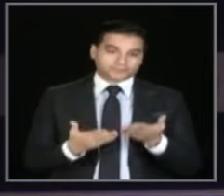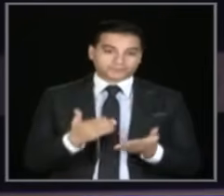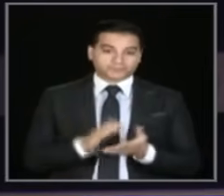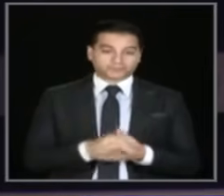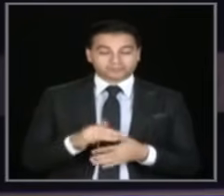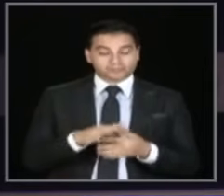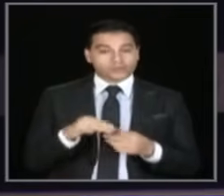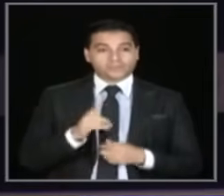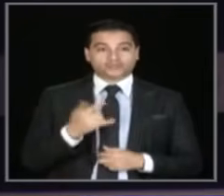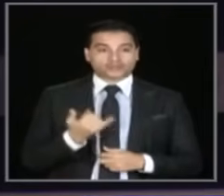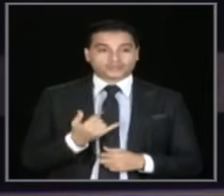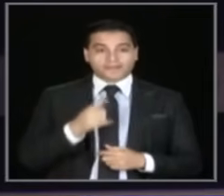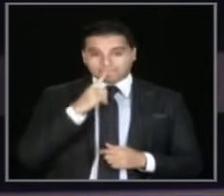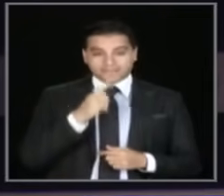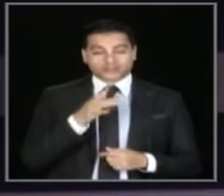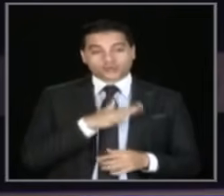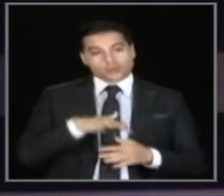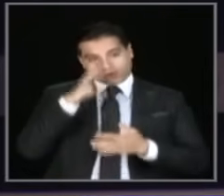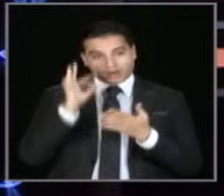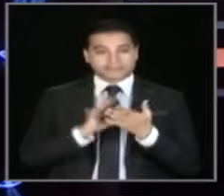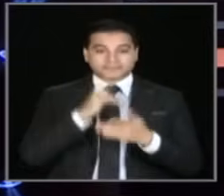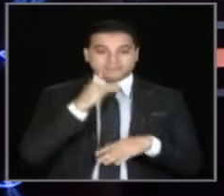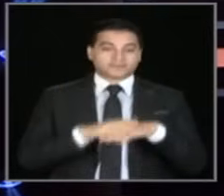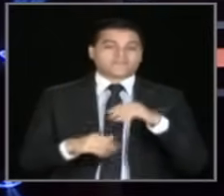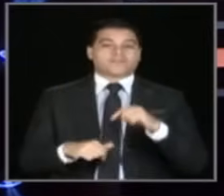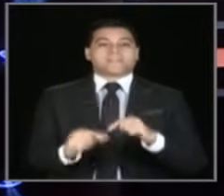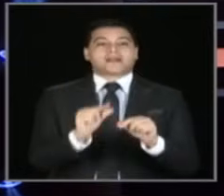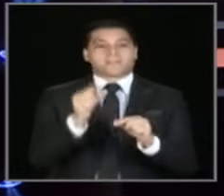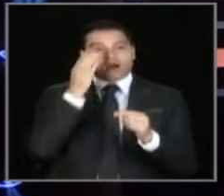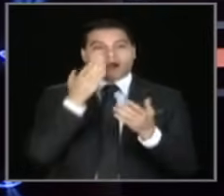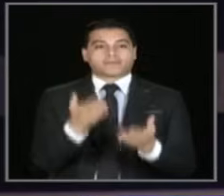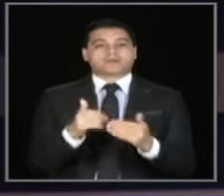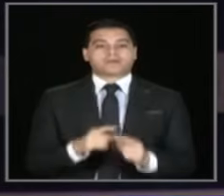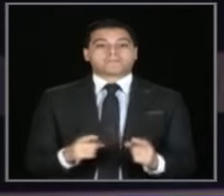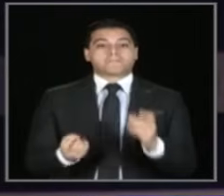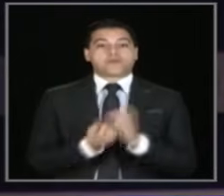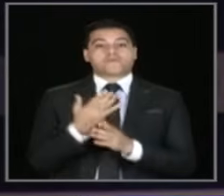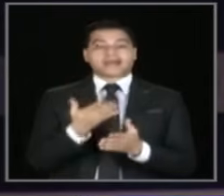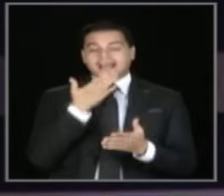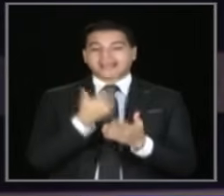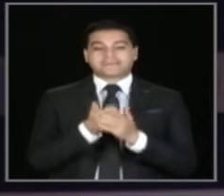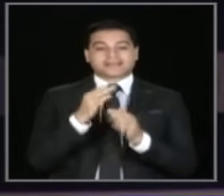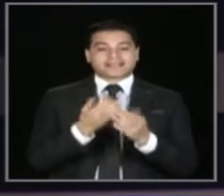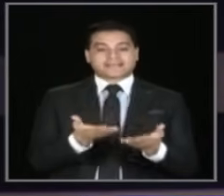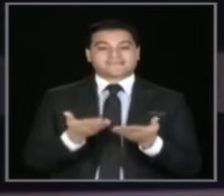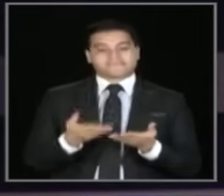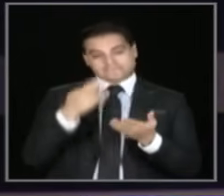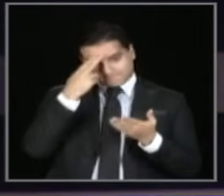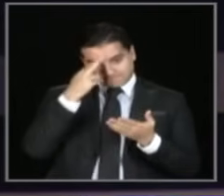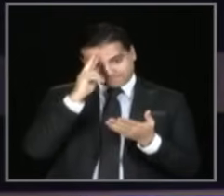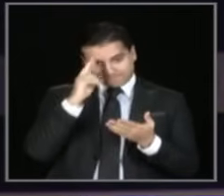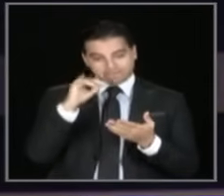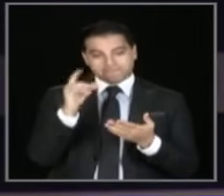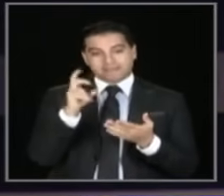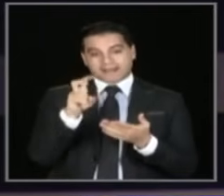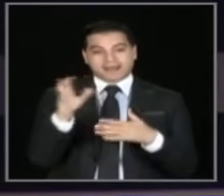موضوع مش سهل ولكن كل شيء وارد في برنامج العباقرة. النهارده عندنا مفاجاه جميله جدا،